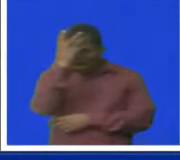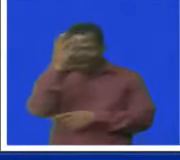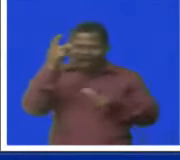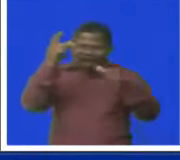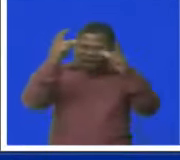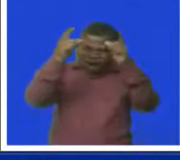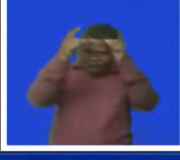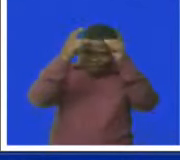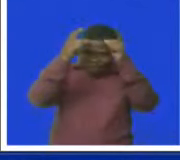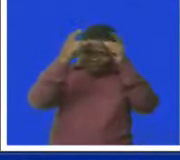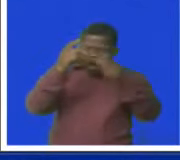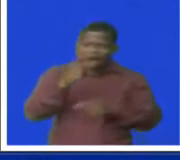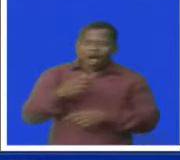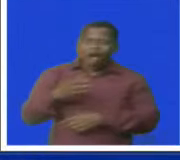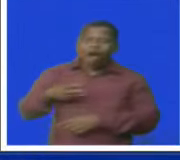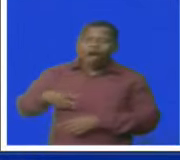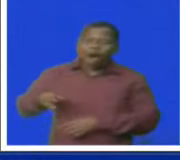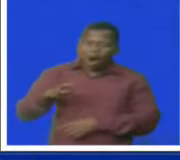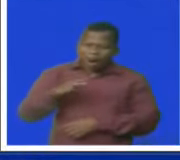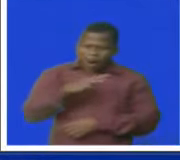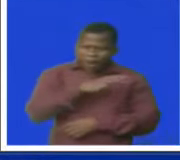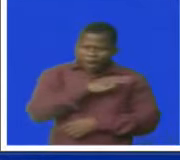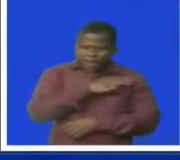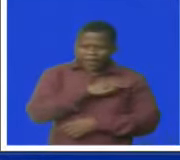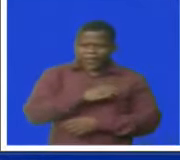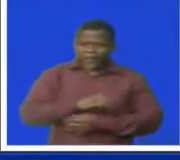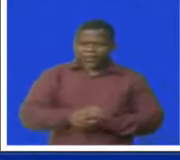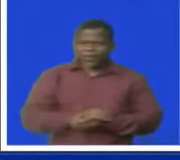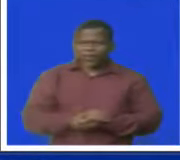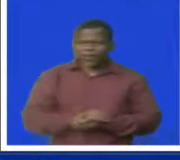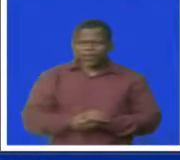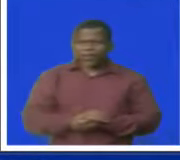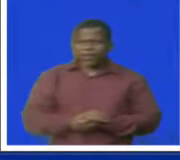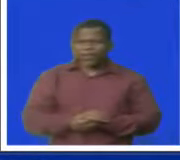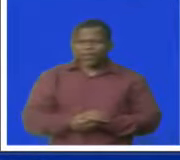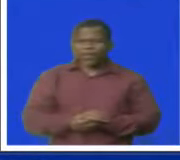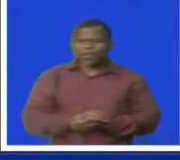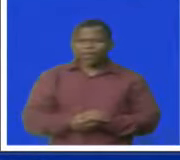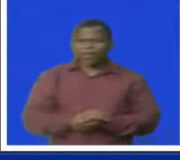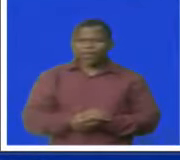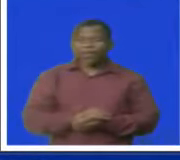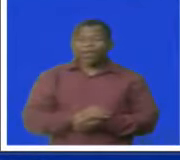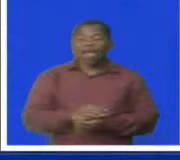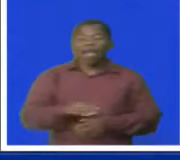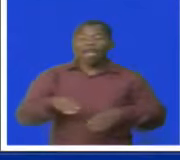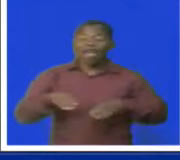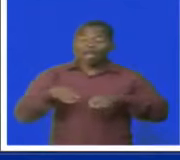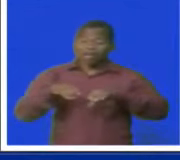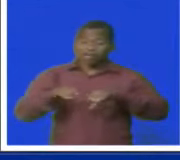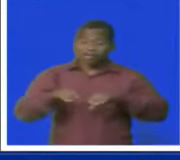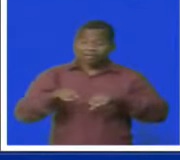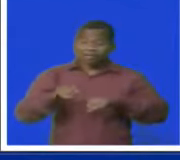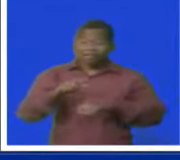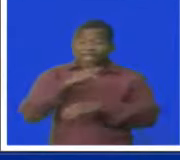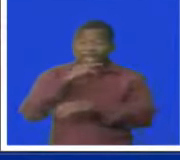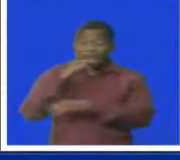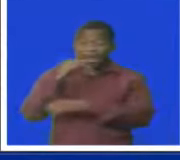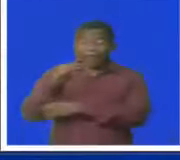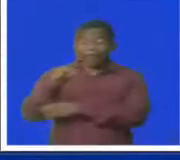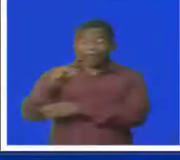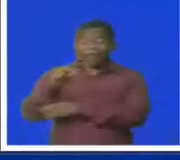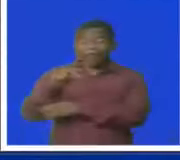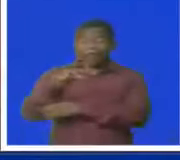Lilunga lephalamende lenkundla yasemadlangampisi Sibusiso Nxumalo lithi bayinkundla beswelane imilomo yekubunga